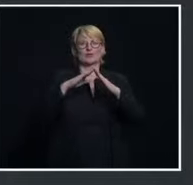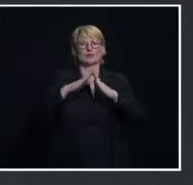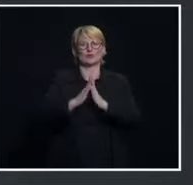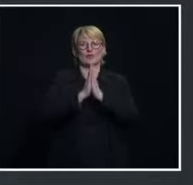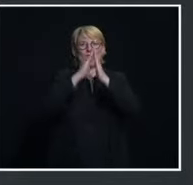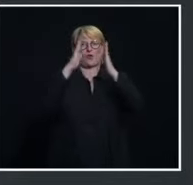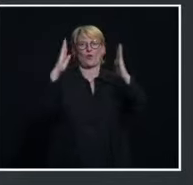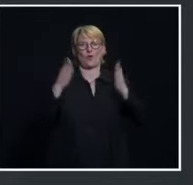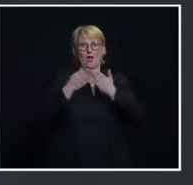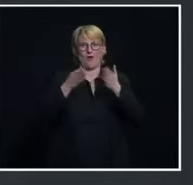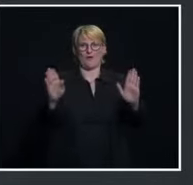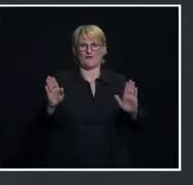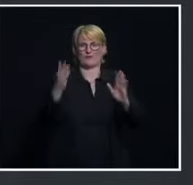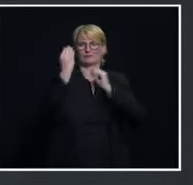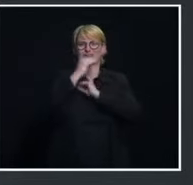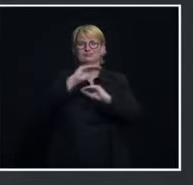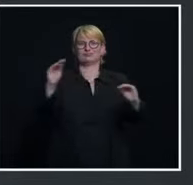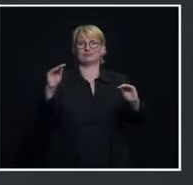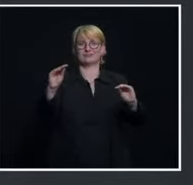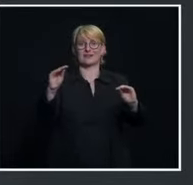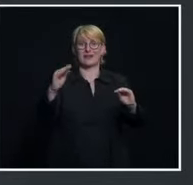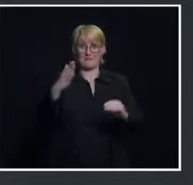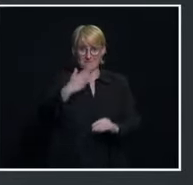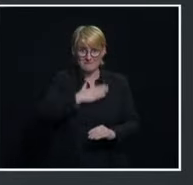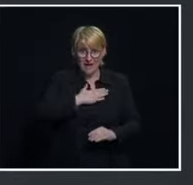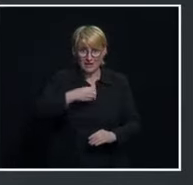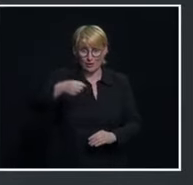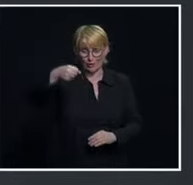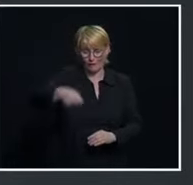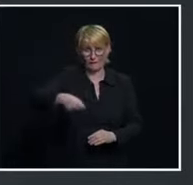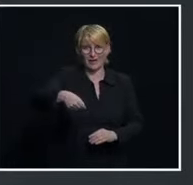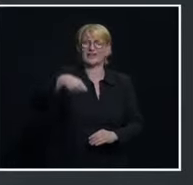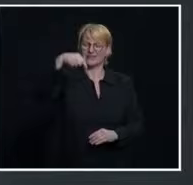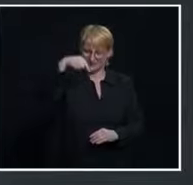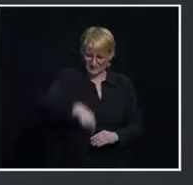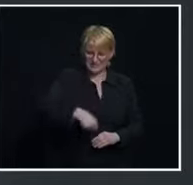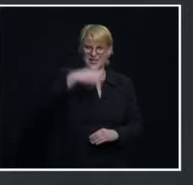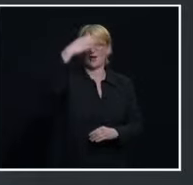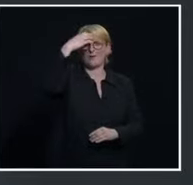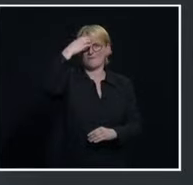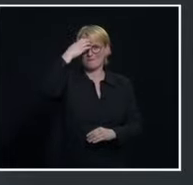habe, dass meine Koffer hier in